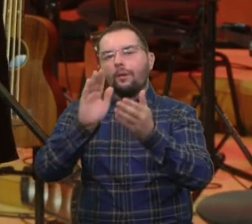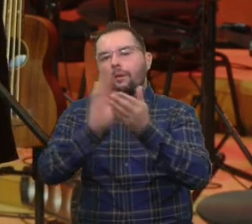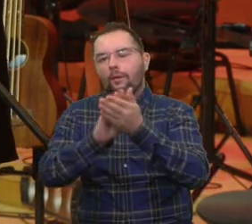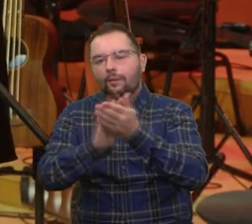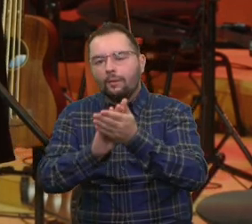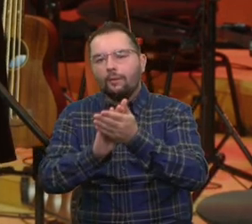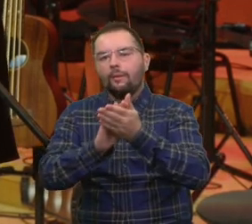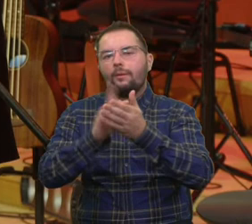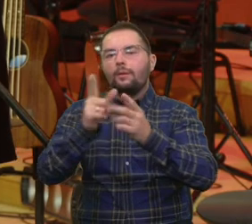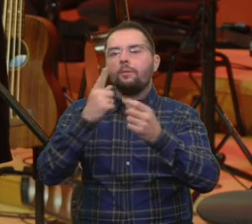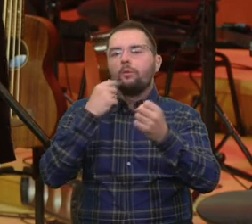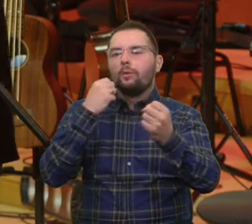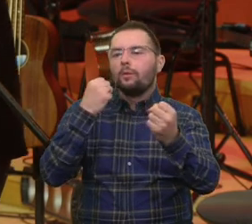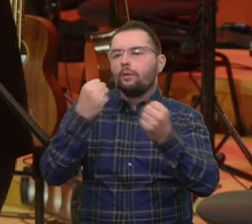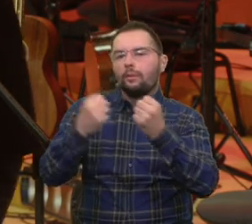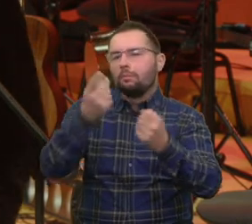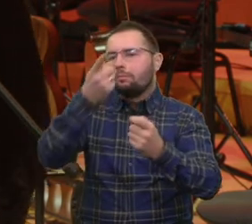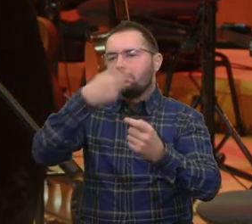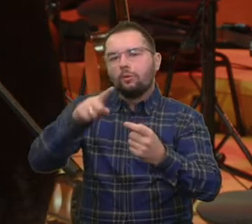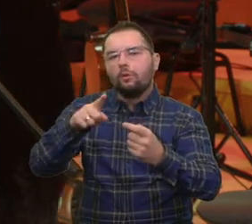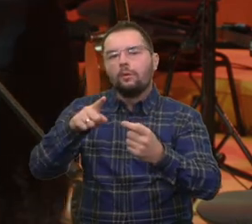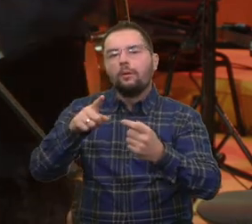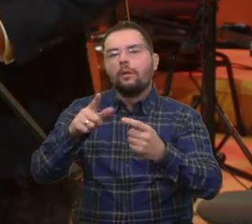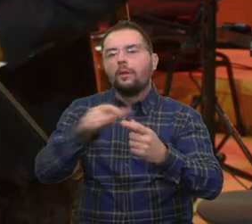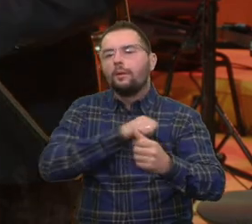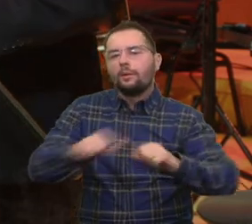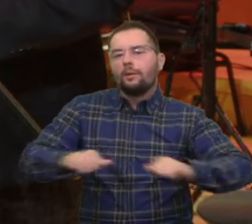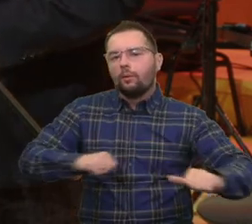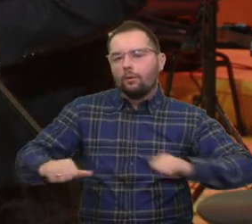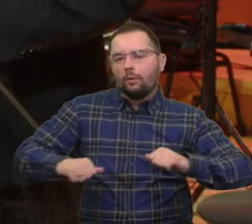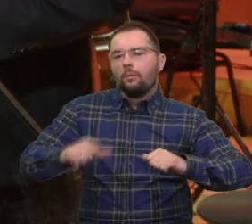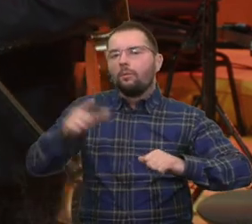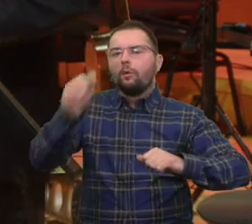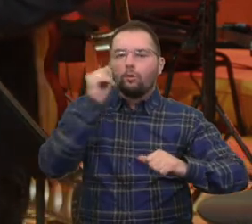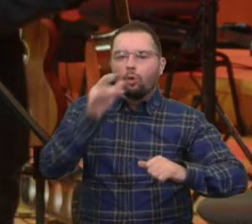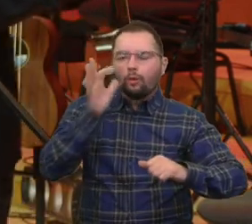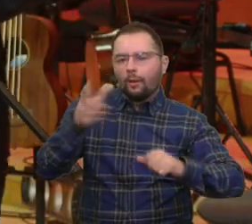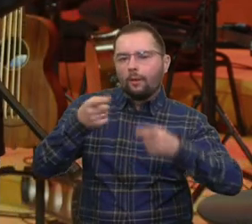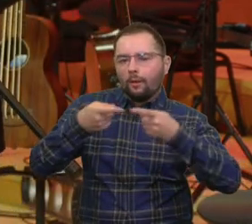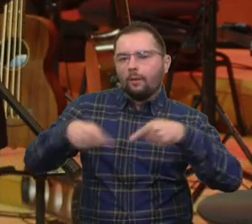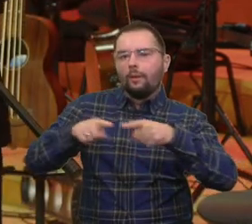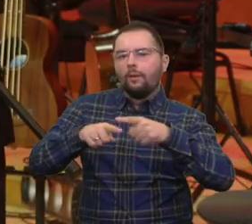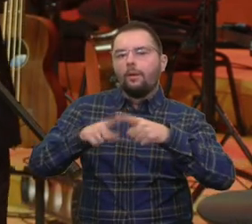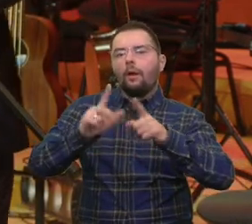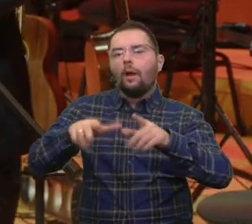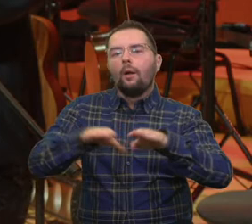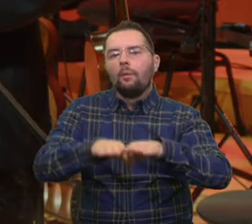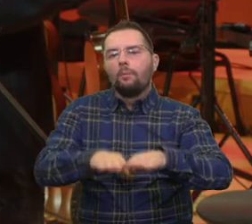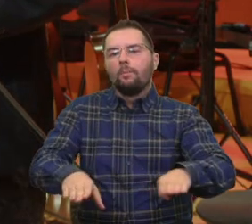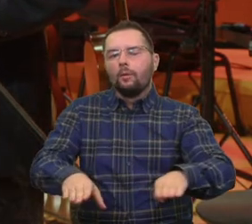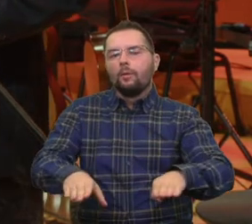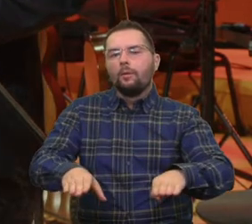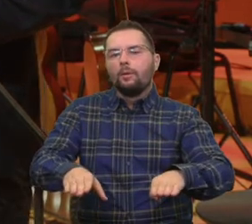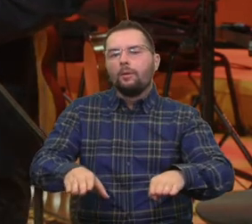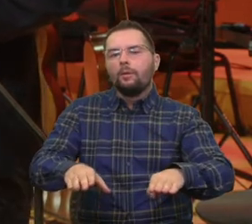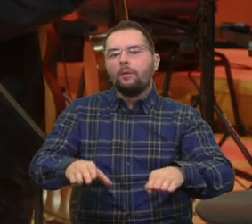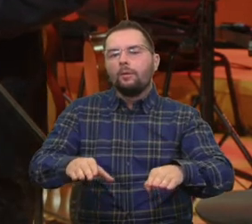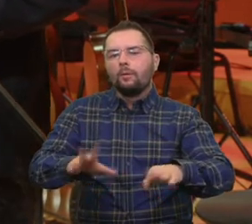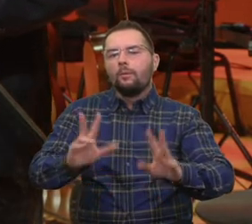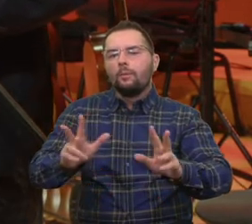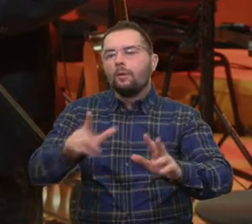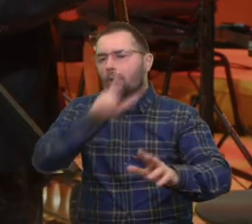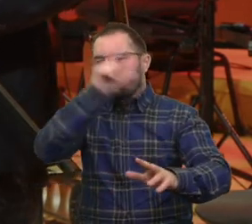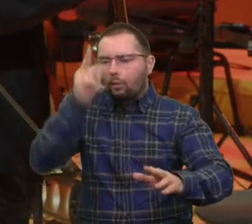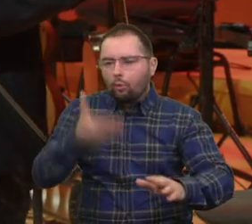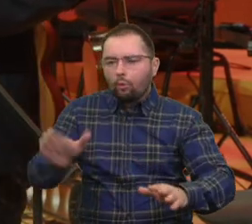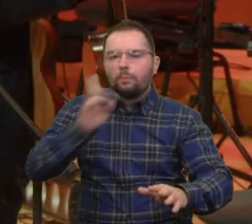o naszą wdzięczność nie muszą prosić samorządowcy, oni tę robotę wykonują codziennie. Ale u podstaw tego procesu musieli znaleźć się ludzie